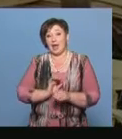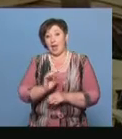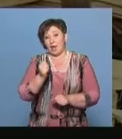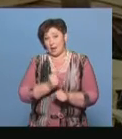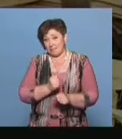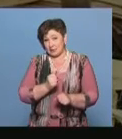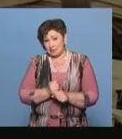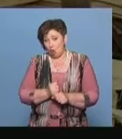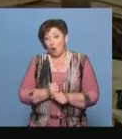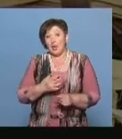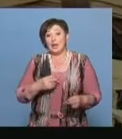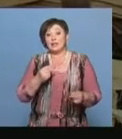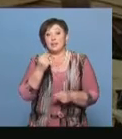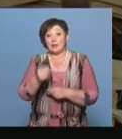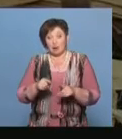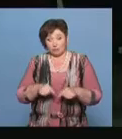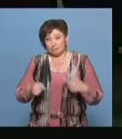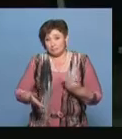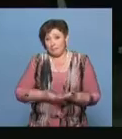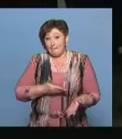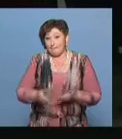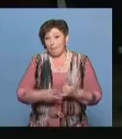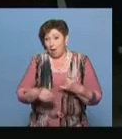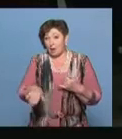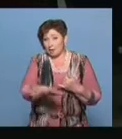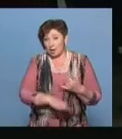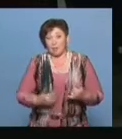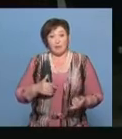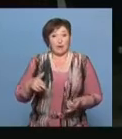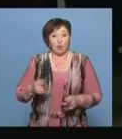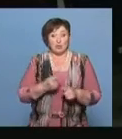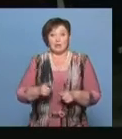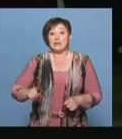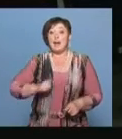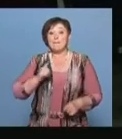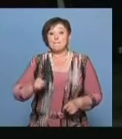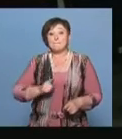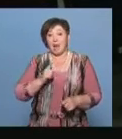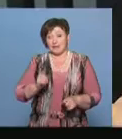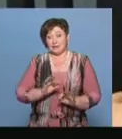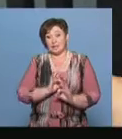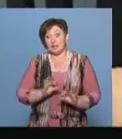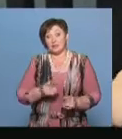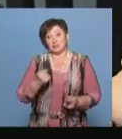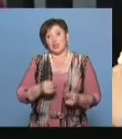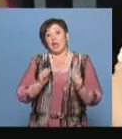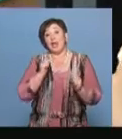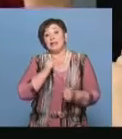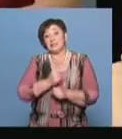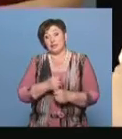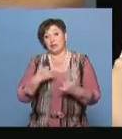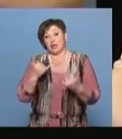этот природный материал лежит под ногами. И для чего мы проводим вот этот мастер-класс для наших специалистов? Мы делаем именно для